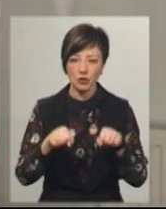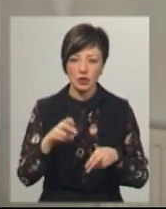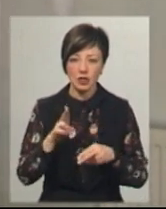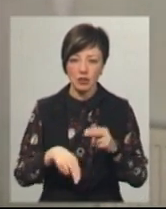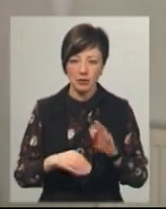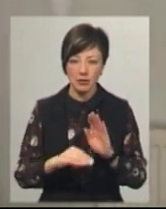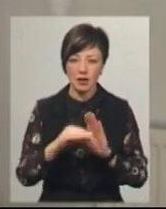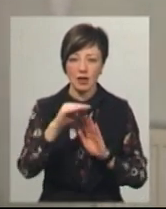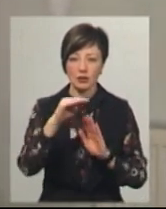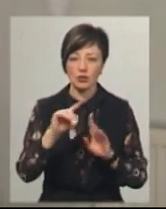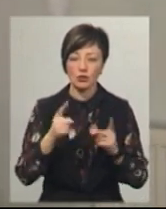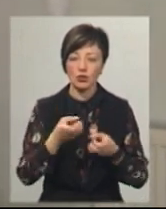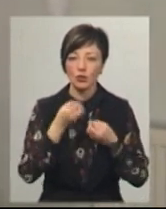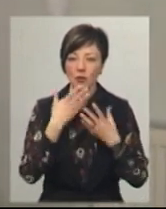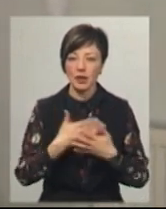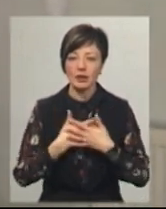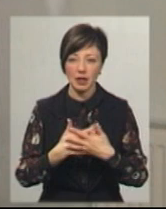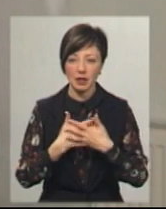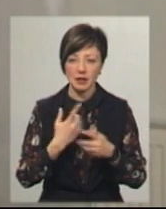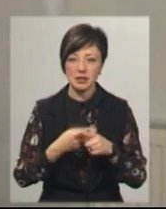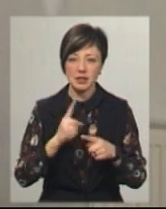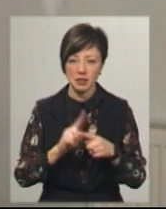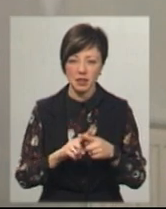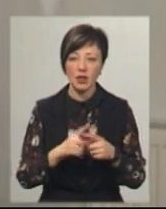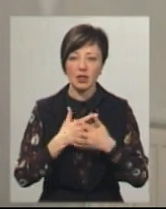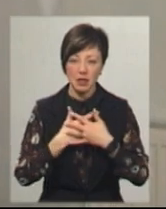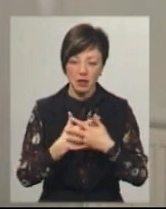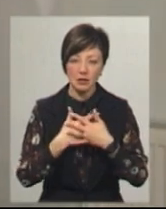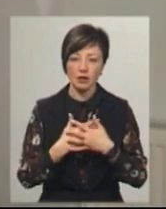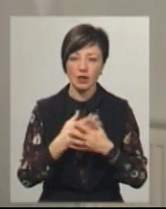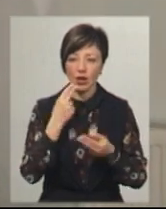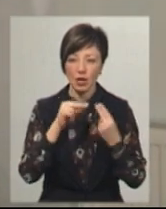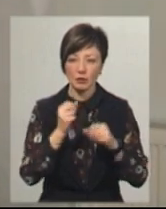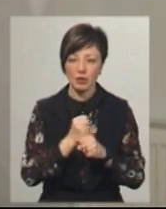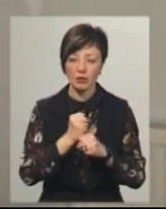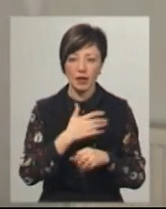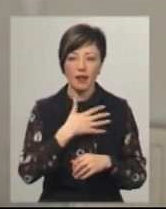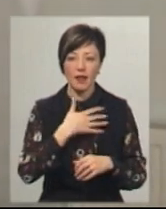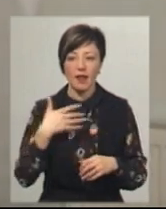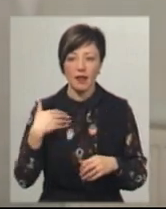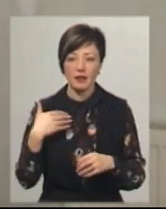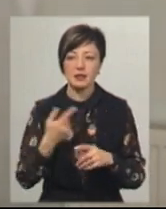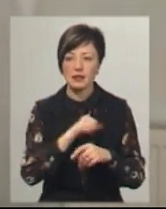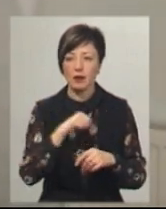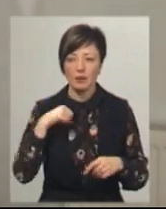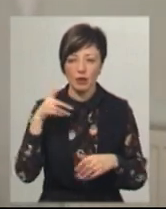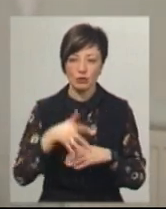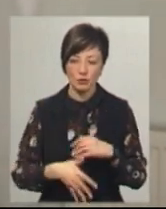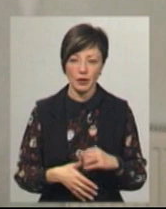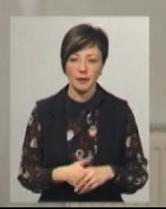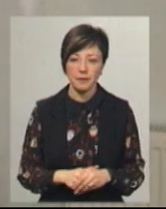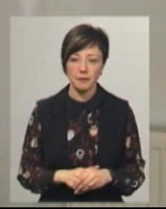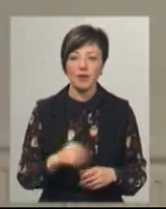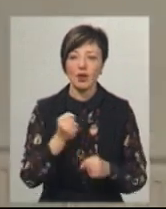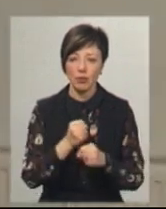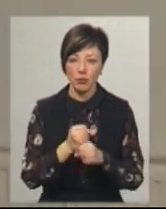кінця піднятися, якщо вона дуже добре дихає. То це, якщо дихати, тут найкраще працювати легені. Вона вже це сама розуміє